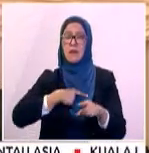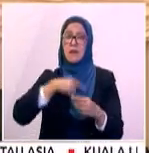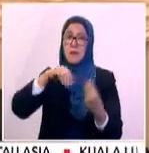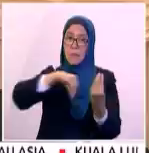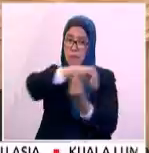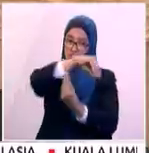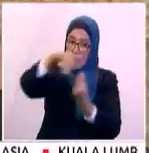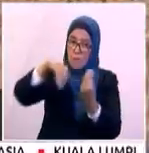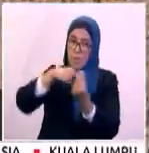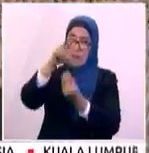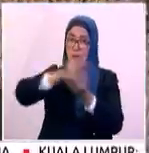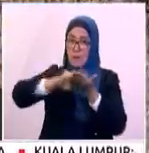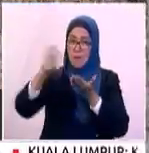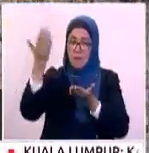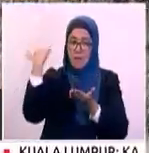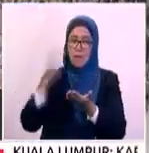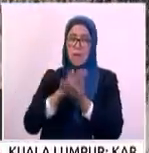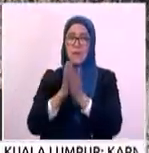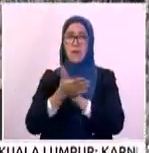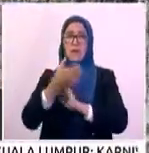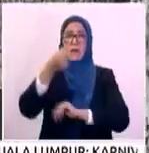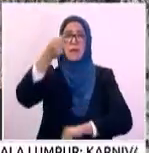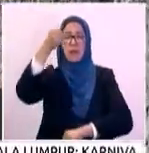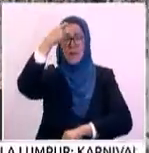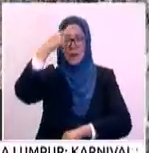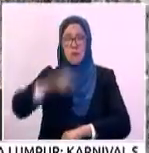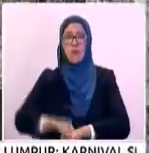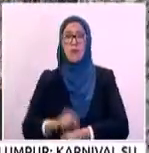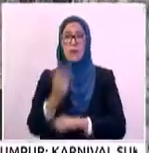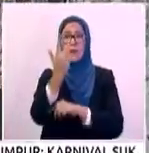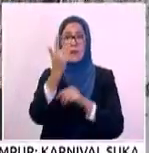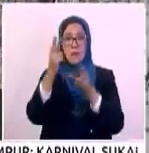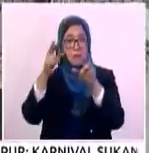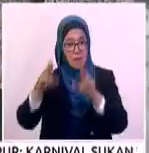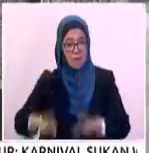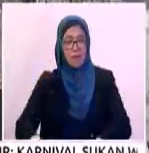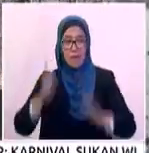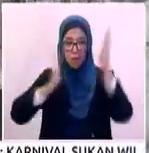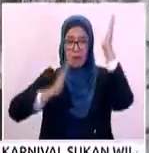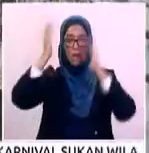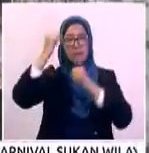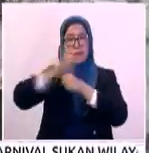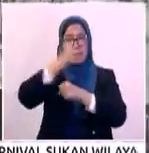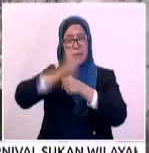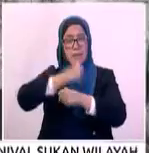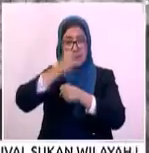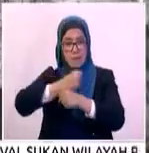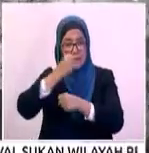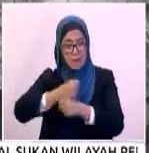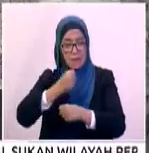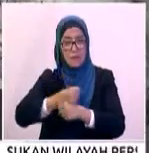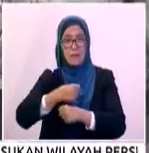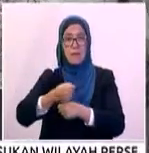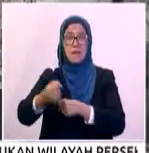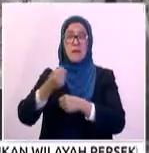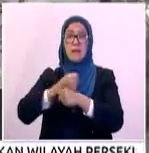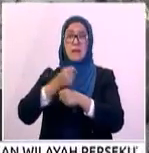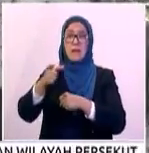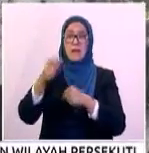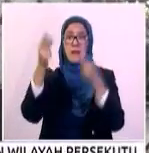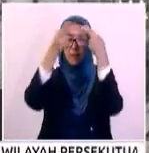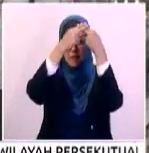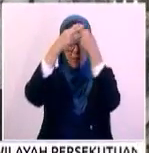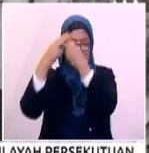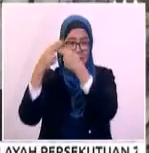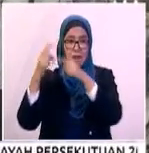rakyat Malaysia yang bertugas di Arab Saudi. Di Tanah Suci, Mekah sahaja, lebih 100 rakyat Malaysia menetap dan bekerja